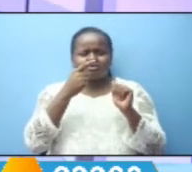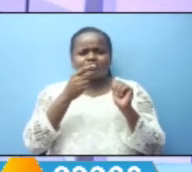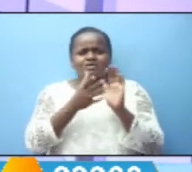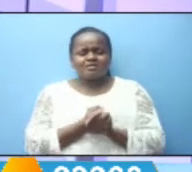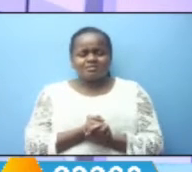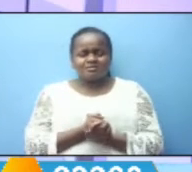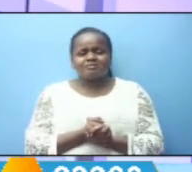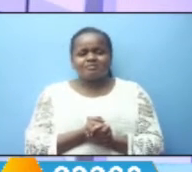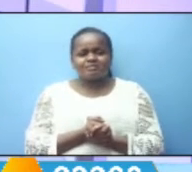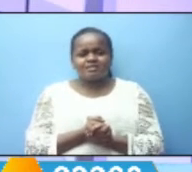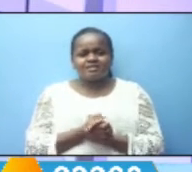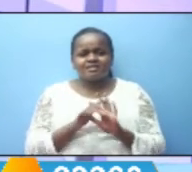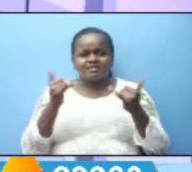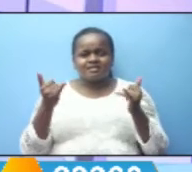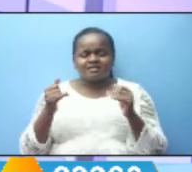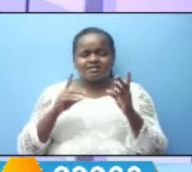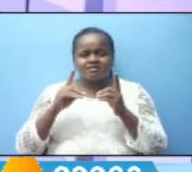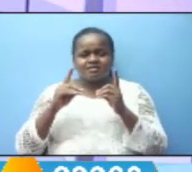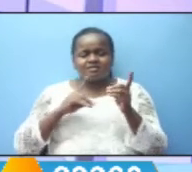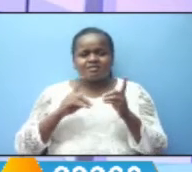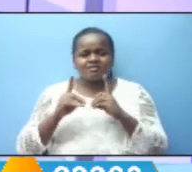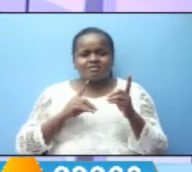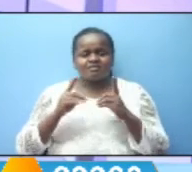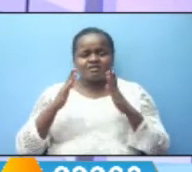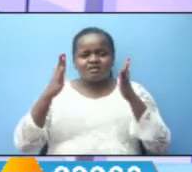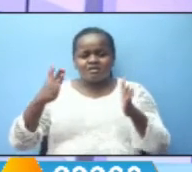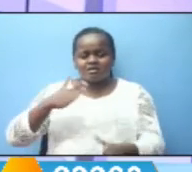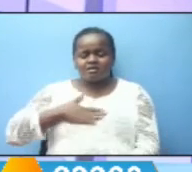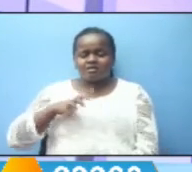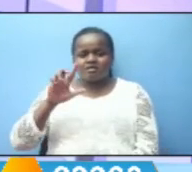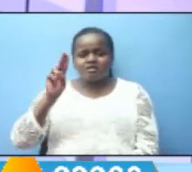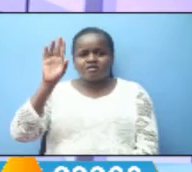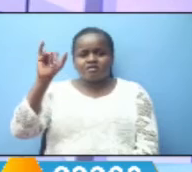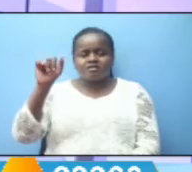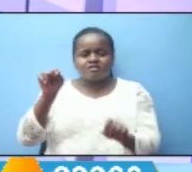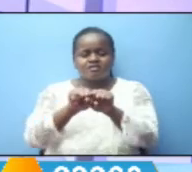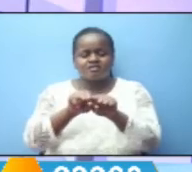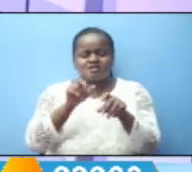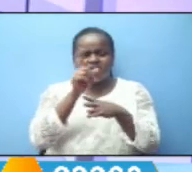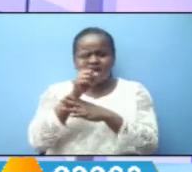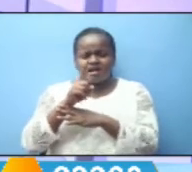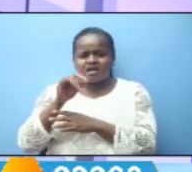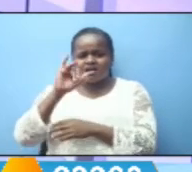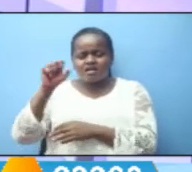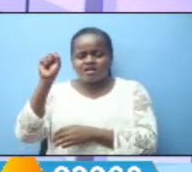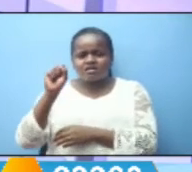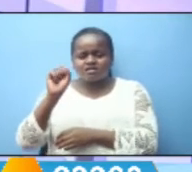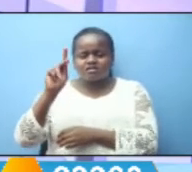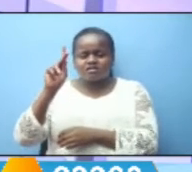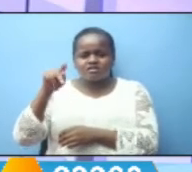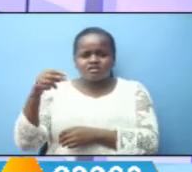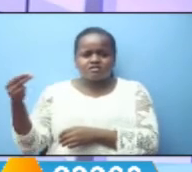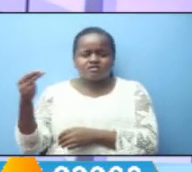muthenya wa umuthi producer wakwa kana mwerekeri wakwa ni mundu witwo Ruse Mwihaki wa Njenga na kamera-ini tukiuma na muthuri witagwo